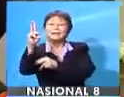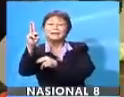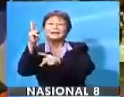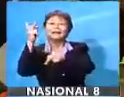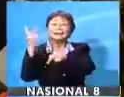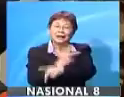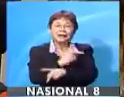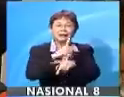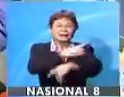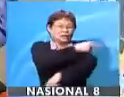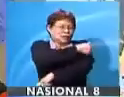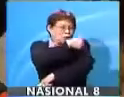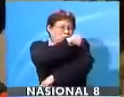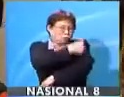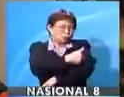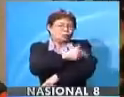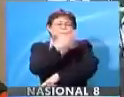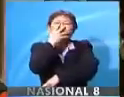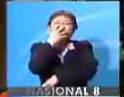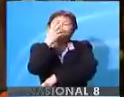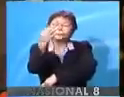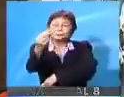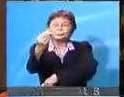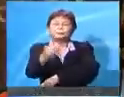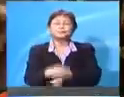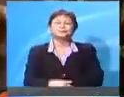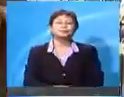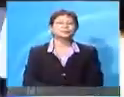di Hospital Tuanku Jaafar, Seremban.